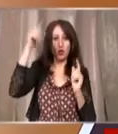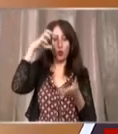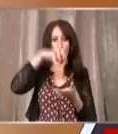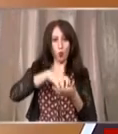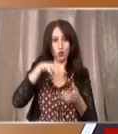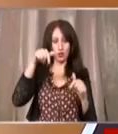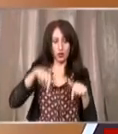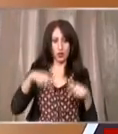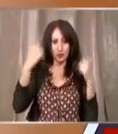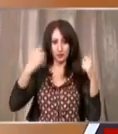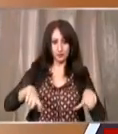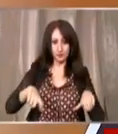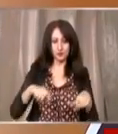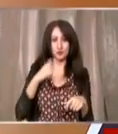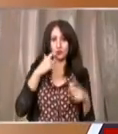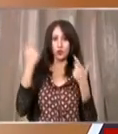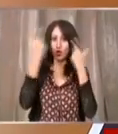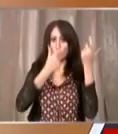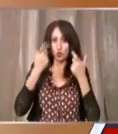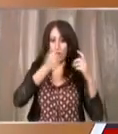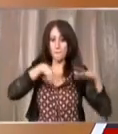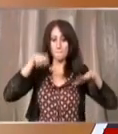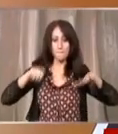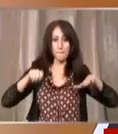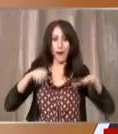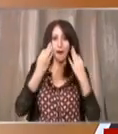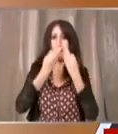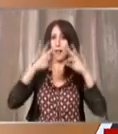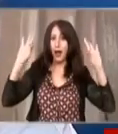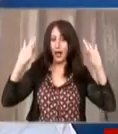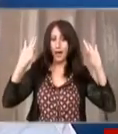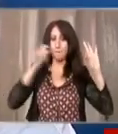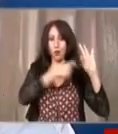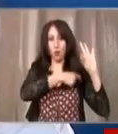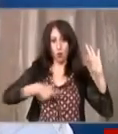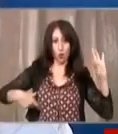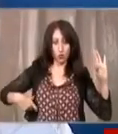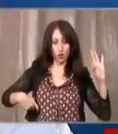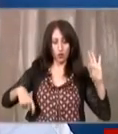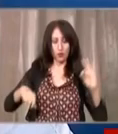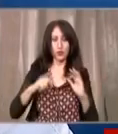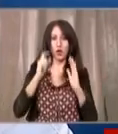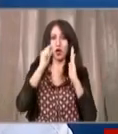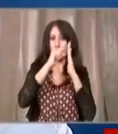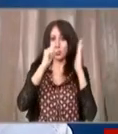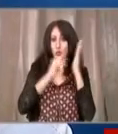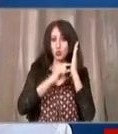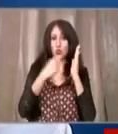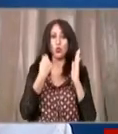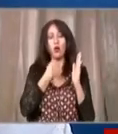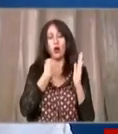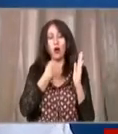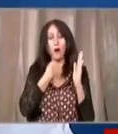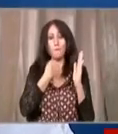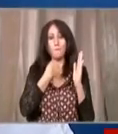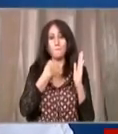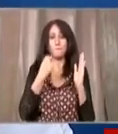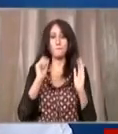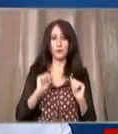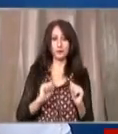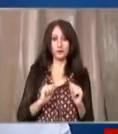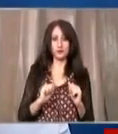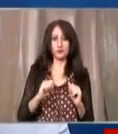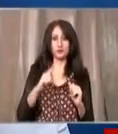واجب وطني، وان المشاركه سواء في الترشح في الانتخابات او اداء الاصوات في الاستفتاء هو حق دستوري